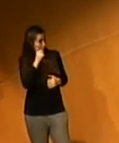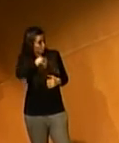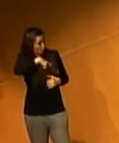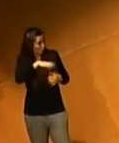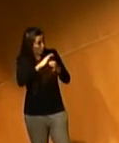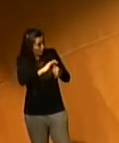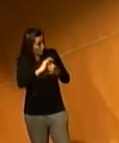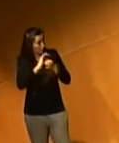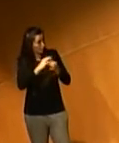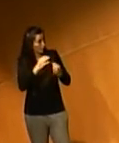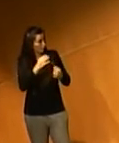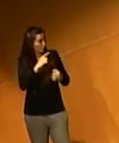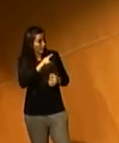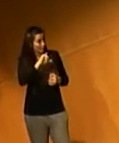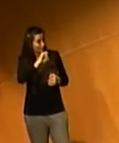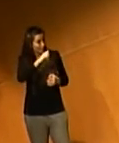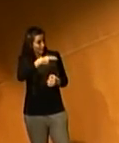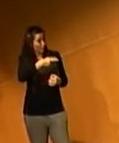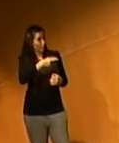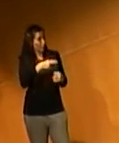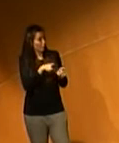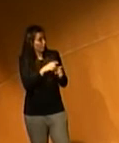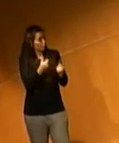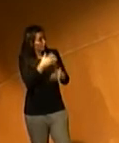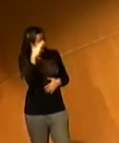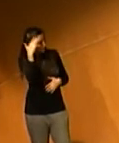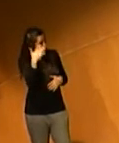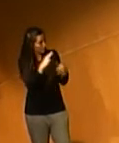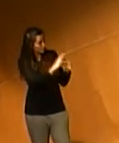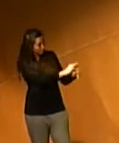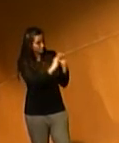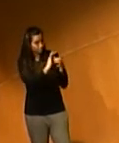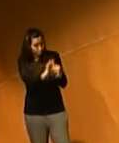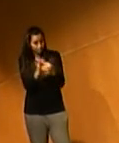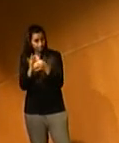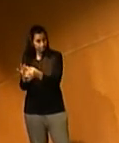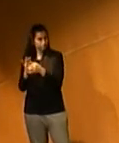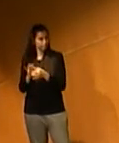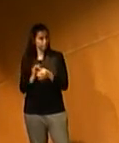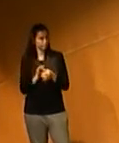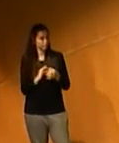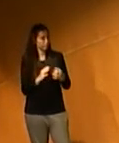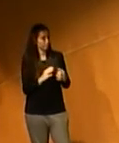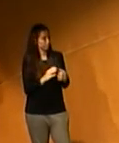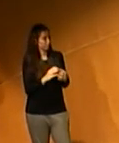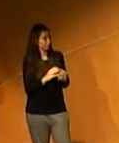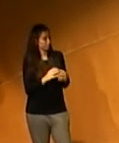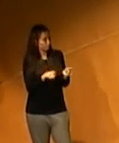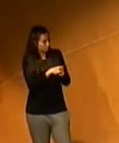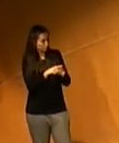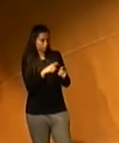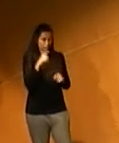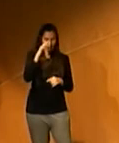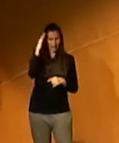moi, ça me semble important d'avoir un lien avec les autres élèves qui facilite en plus ce lien de l'élève avec les